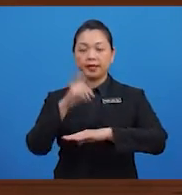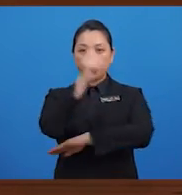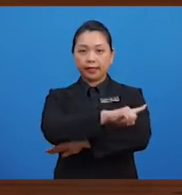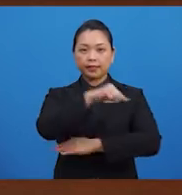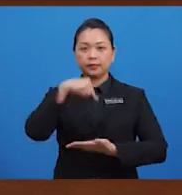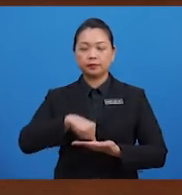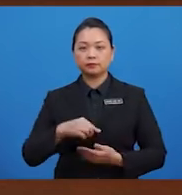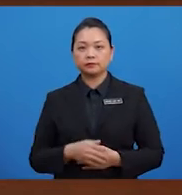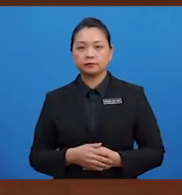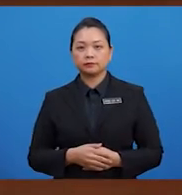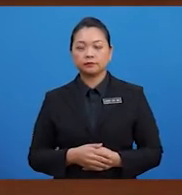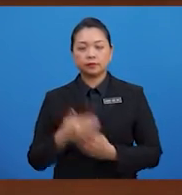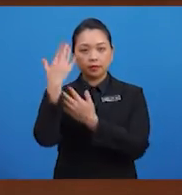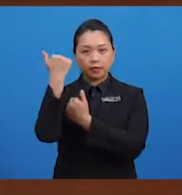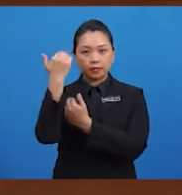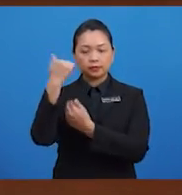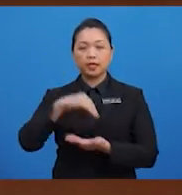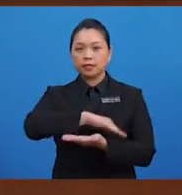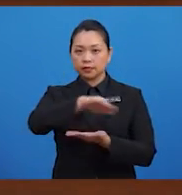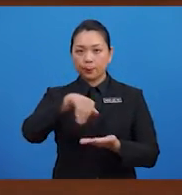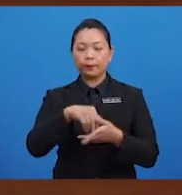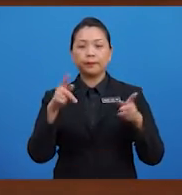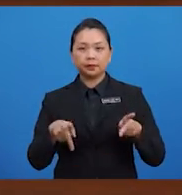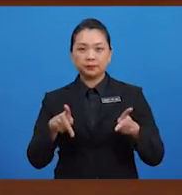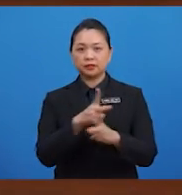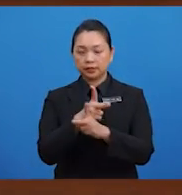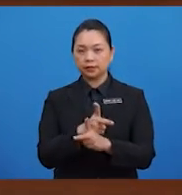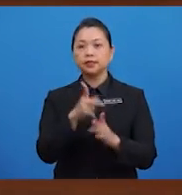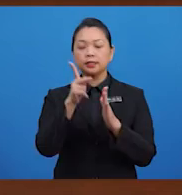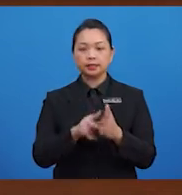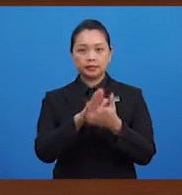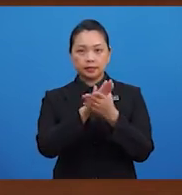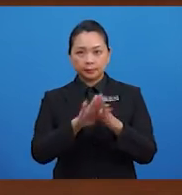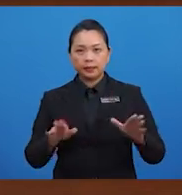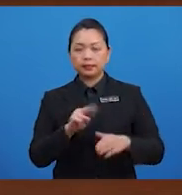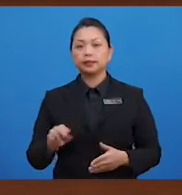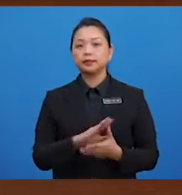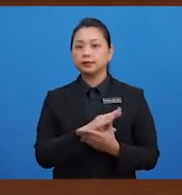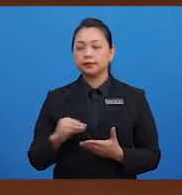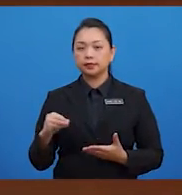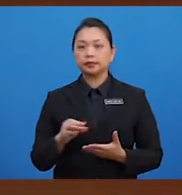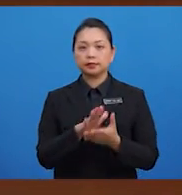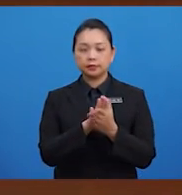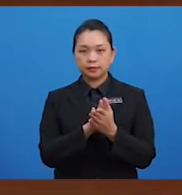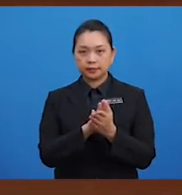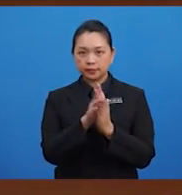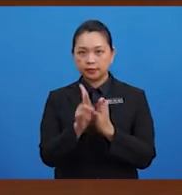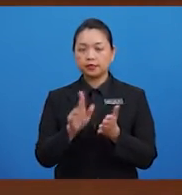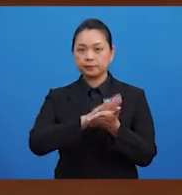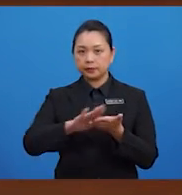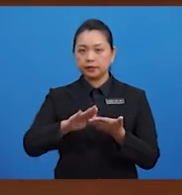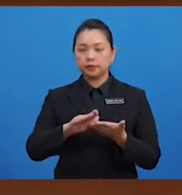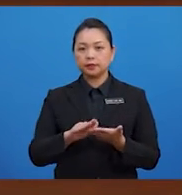ini. Diharap semua pelajar sentiasa menjaga keselamatan dan kebersihan diri sepanjang